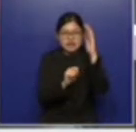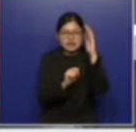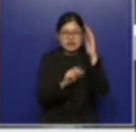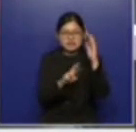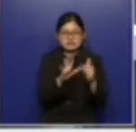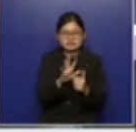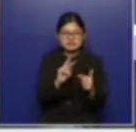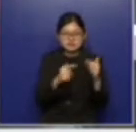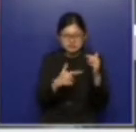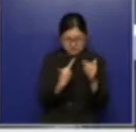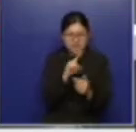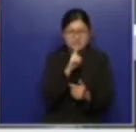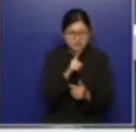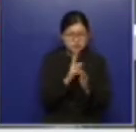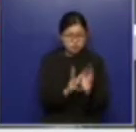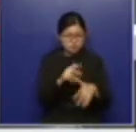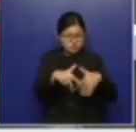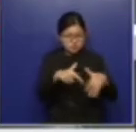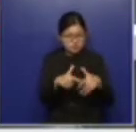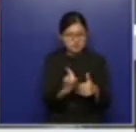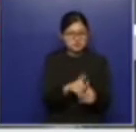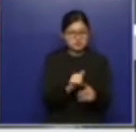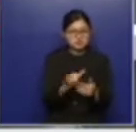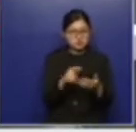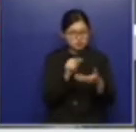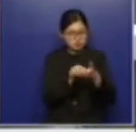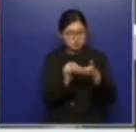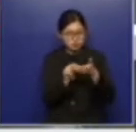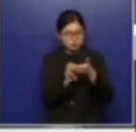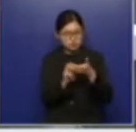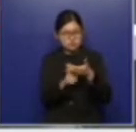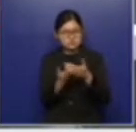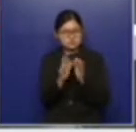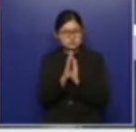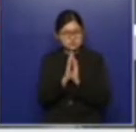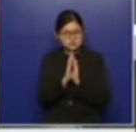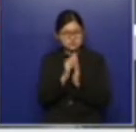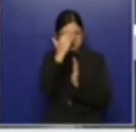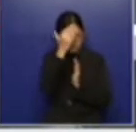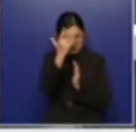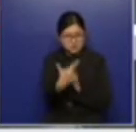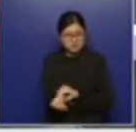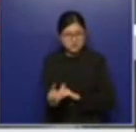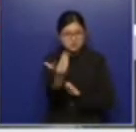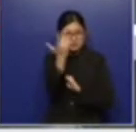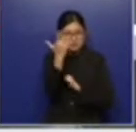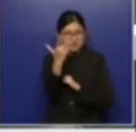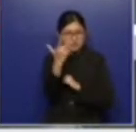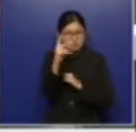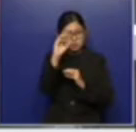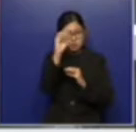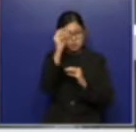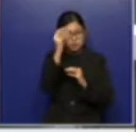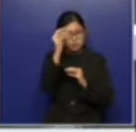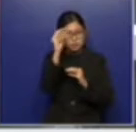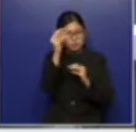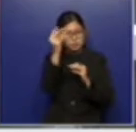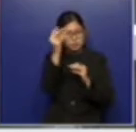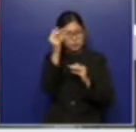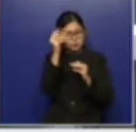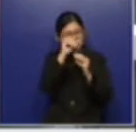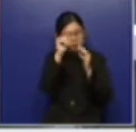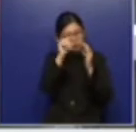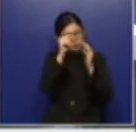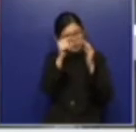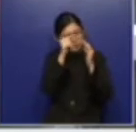นในหมู่บ้านดูครับเวลาจะกดกู๊ดมอร์นิ่งตอนเช้ากับท่านประธานเนี่ยนะกดไปเนี่ยนะวิ่งบนอยู่อย่างเงี้ยท่านประธานครับโหลด